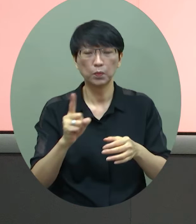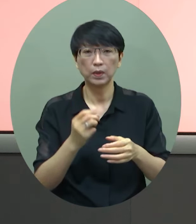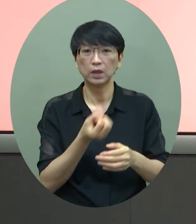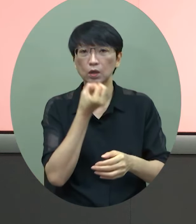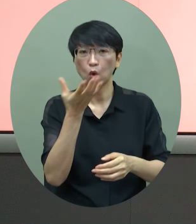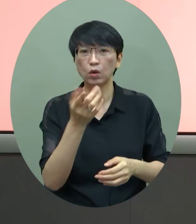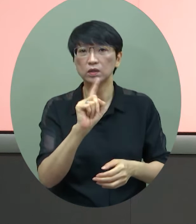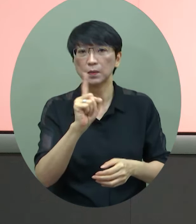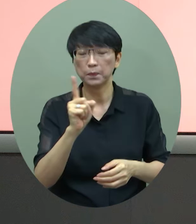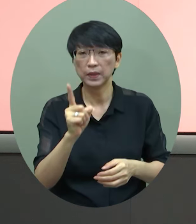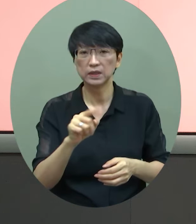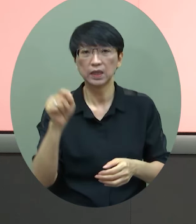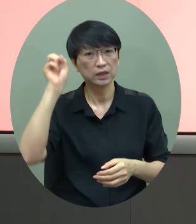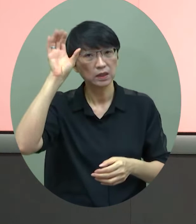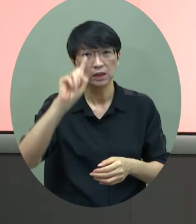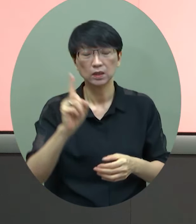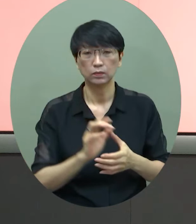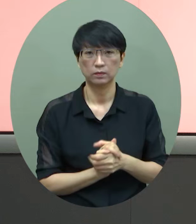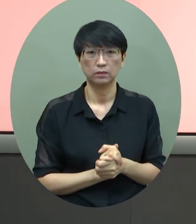甚麼意見